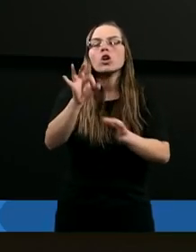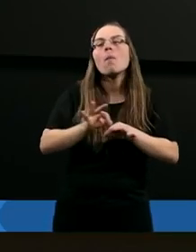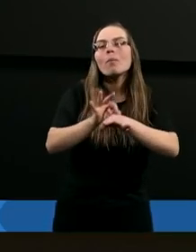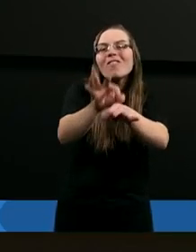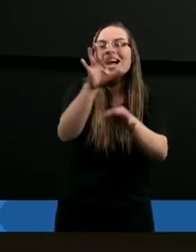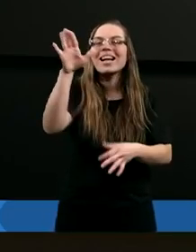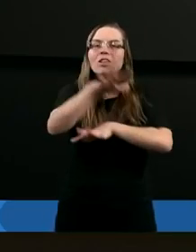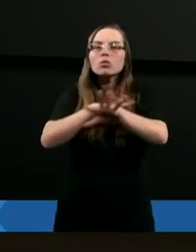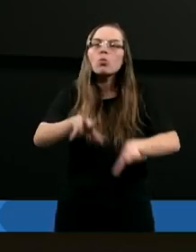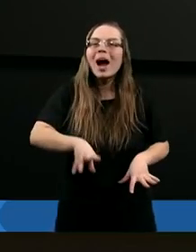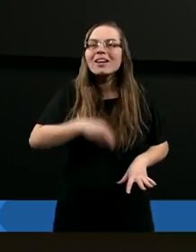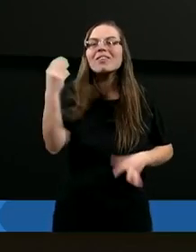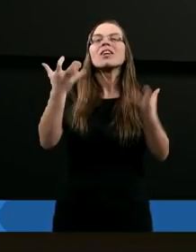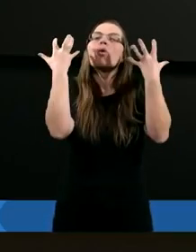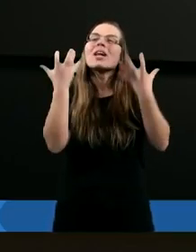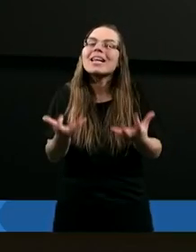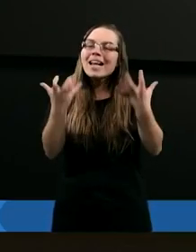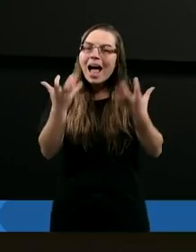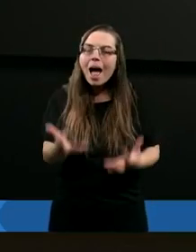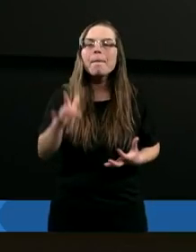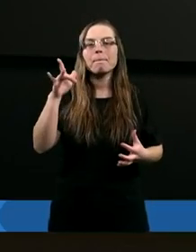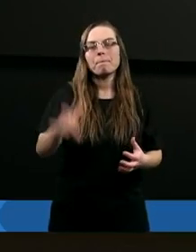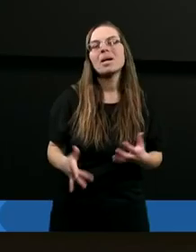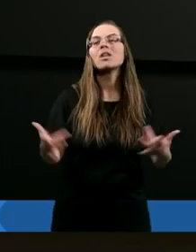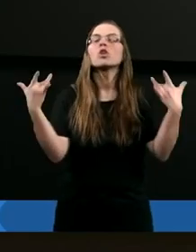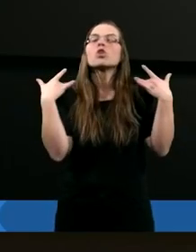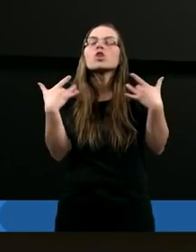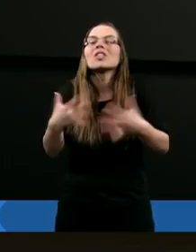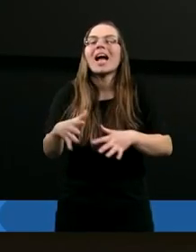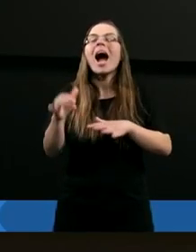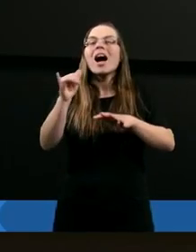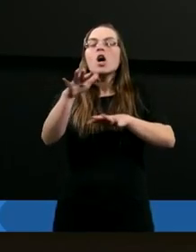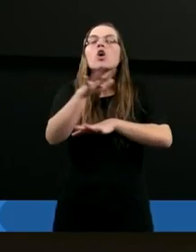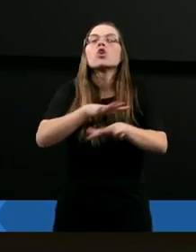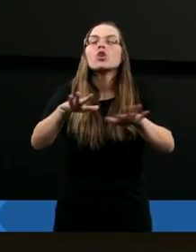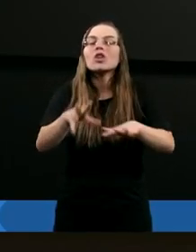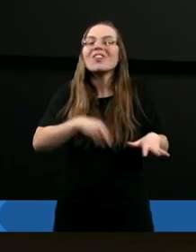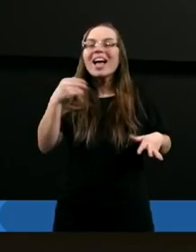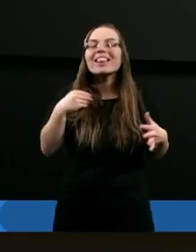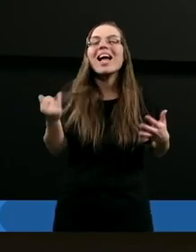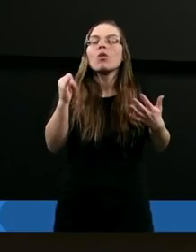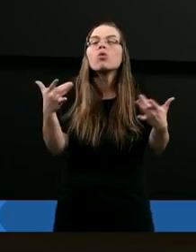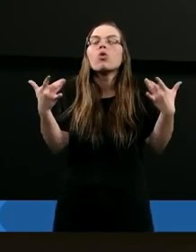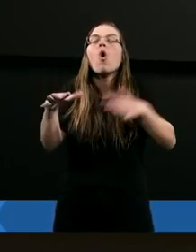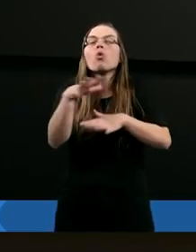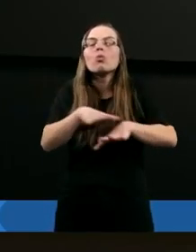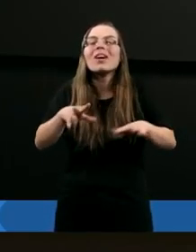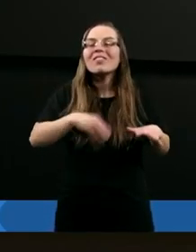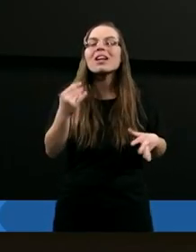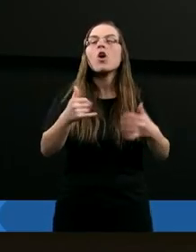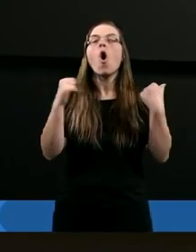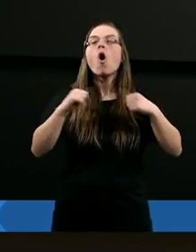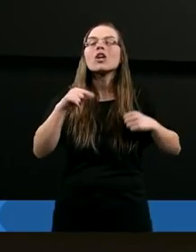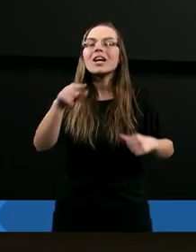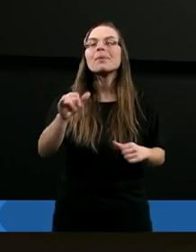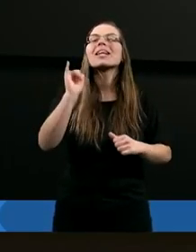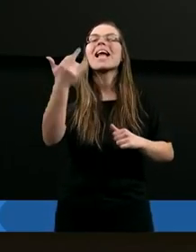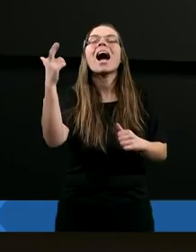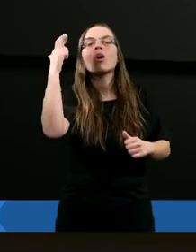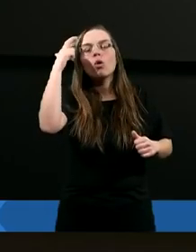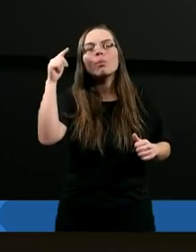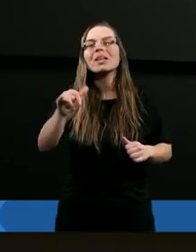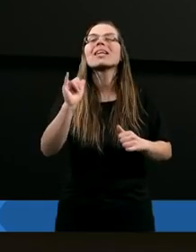Świętego. Chcemy życia świętego. Oczekujemy takiego życia. Ale co to znaczy? Jak